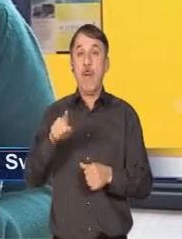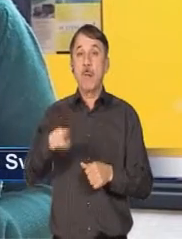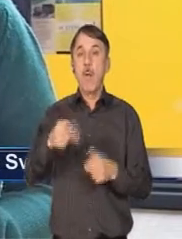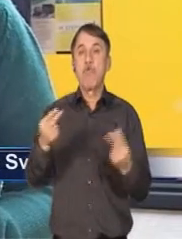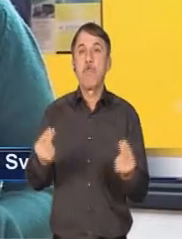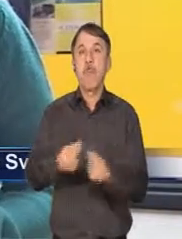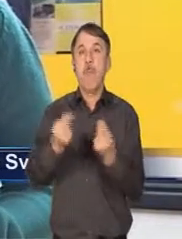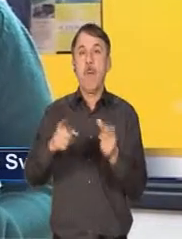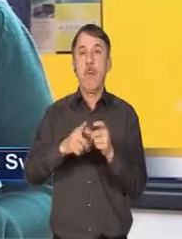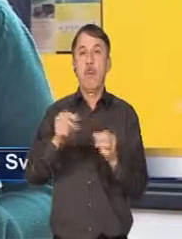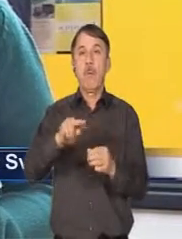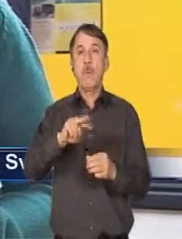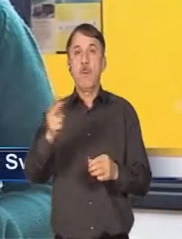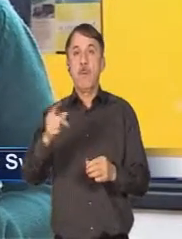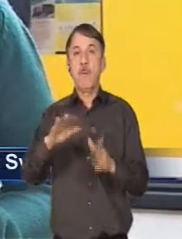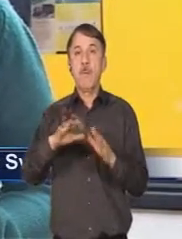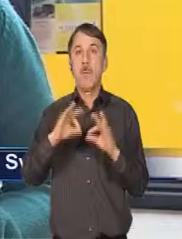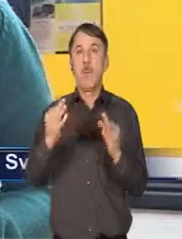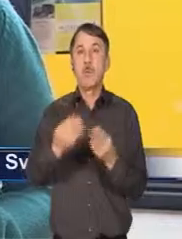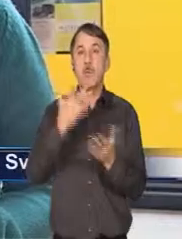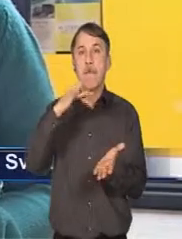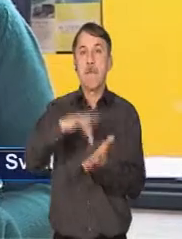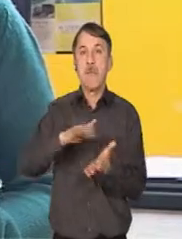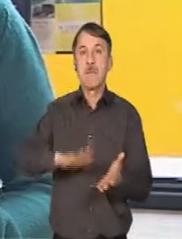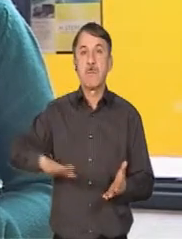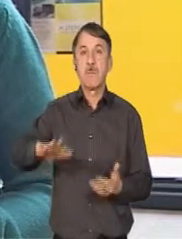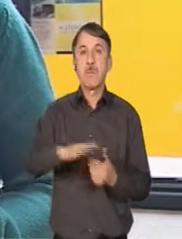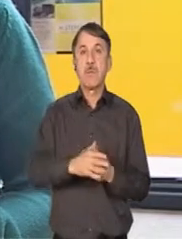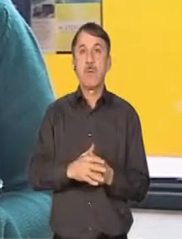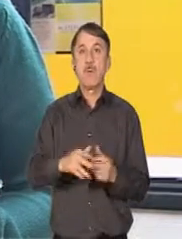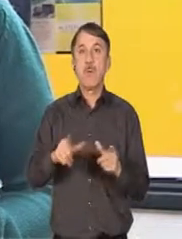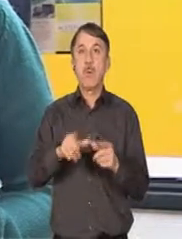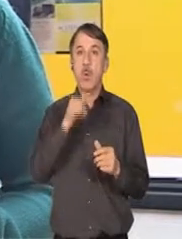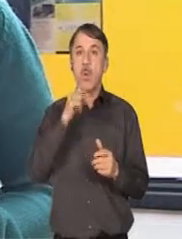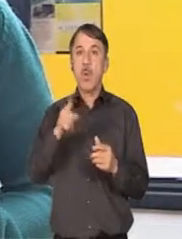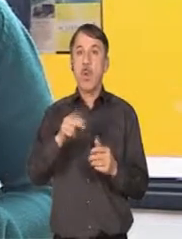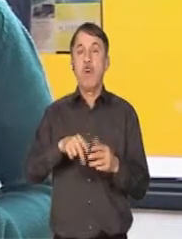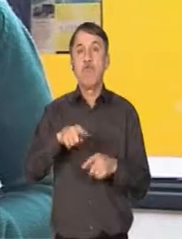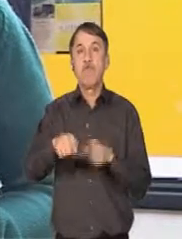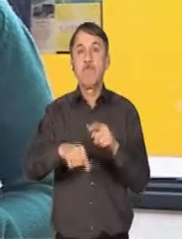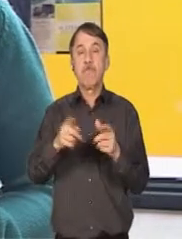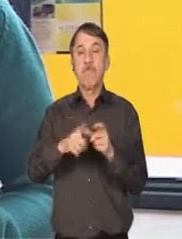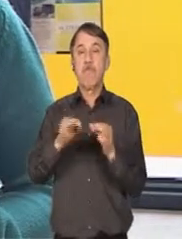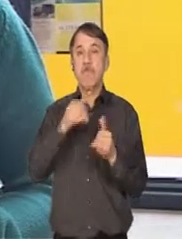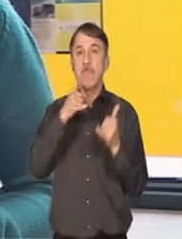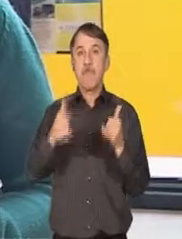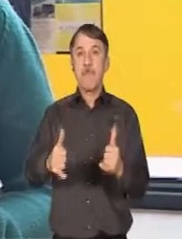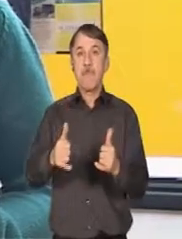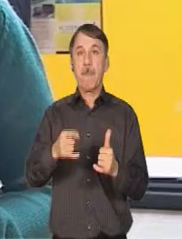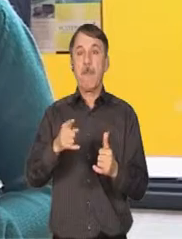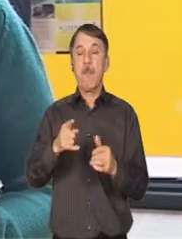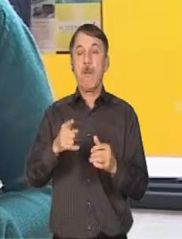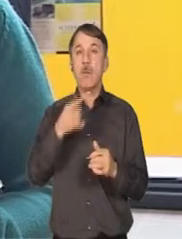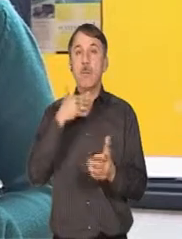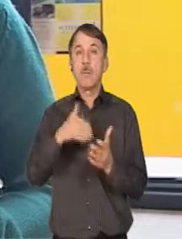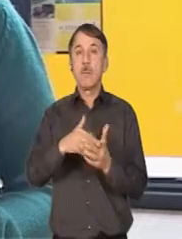taj neki model koji oni iz porodice nose i koji u krajnjoj liniji negdje vodi tome zašto su